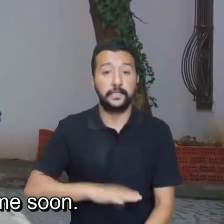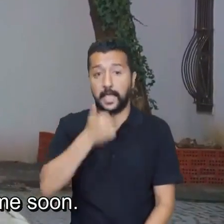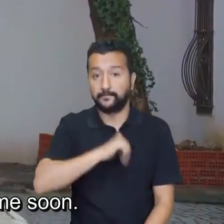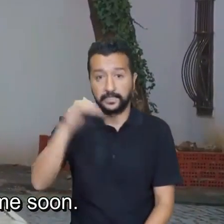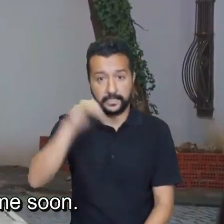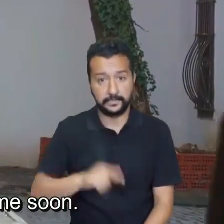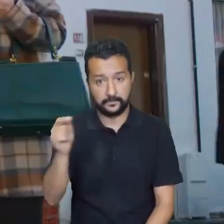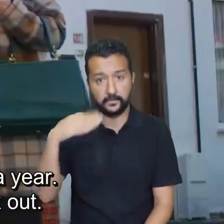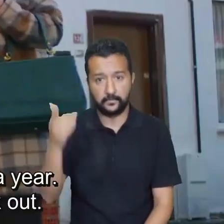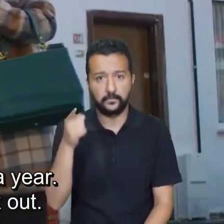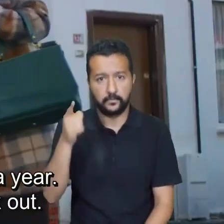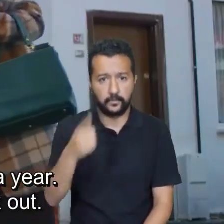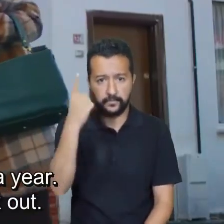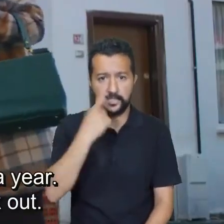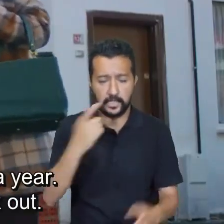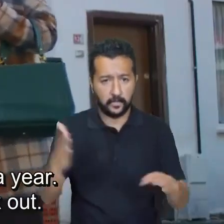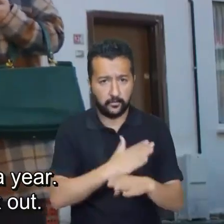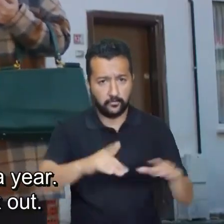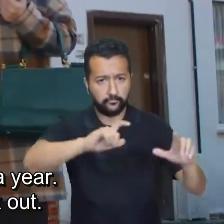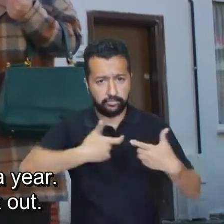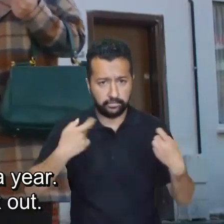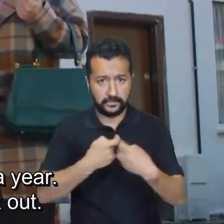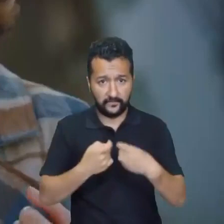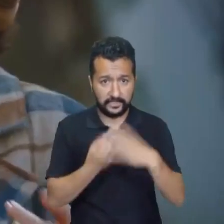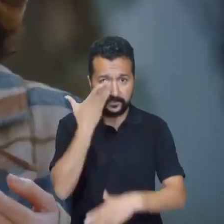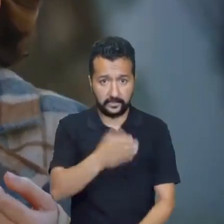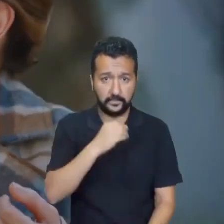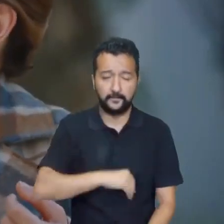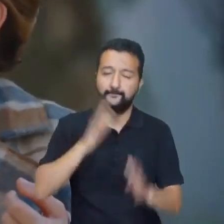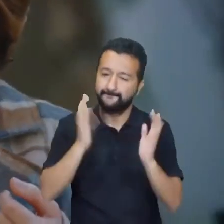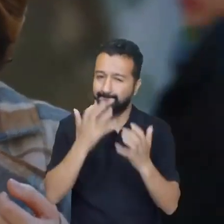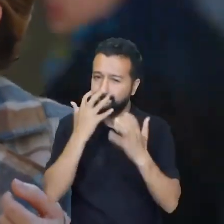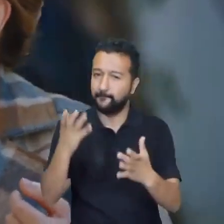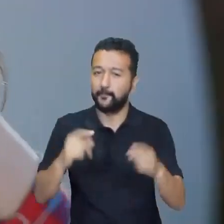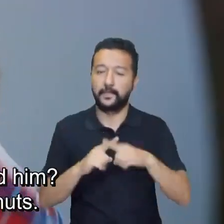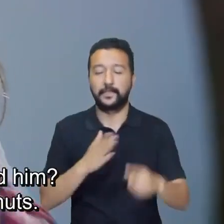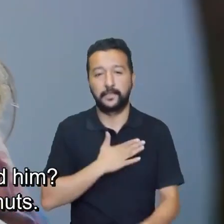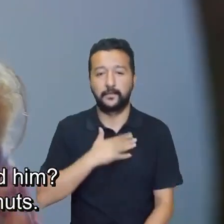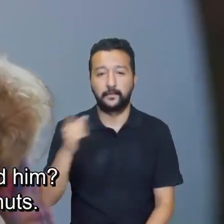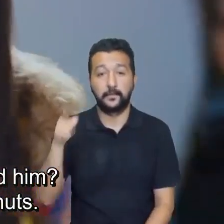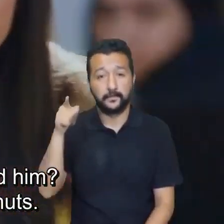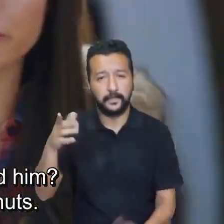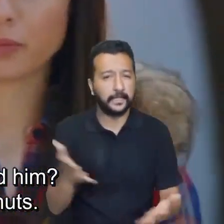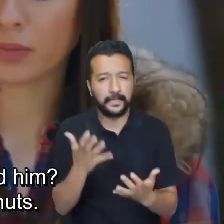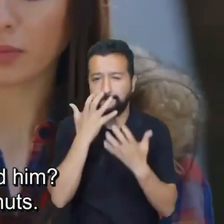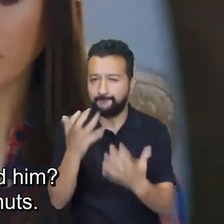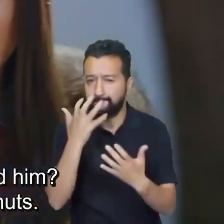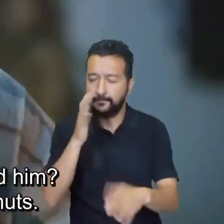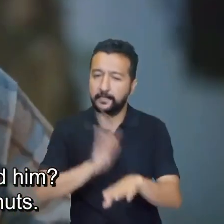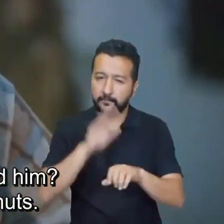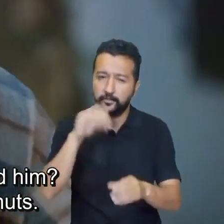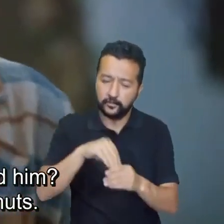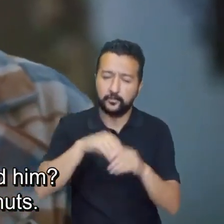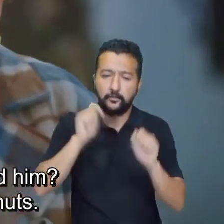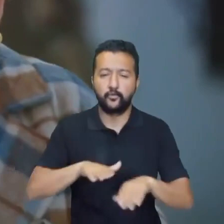abin gelecek birazdan. Bir yıllık stok yaptırdın bize, savaş çıkacak sanki. Feda olsun Tarık'ıma. Ah, onu nelerle besleyeceğim,